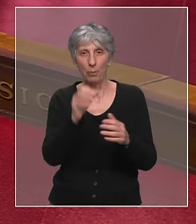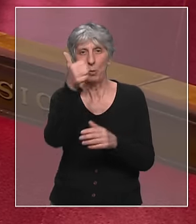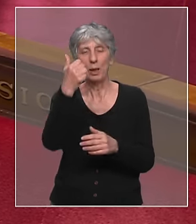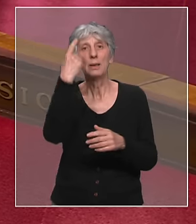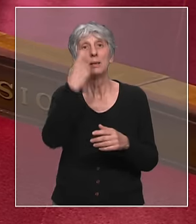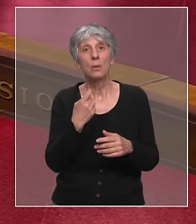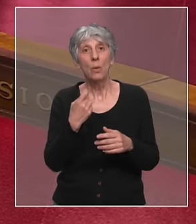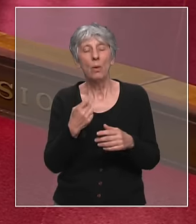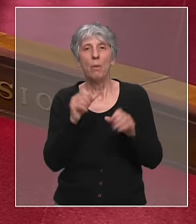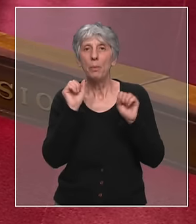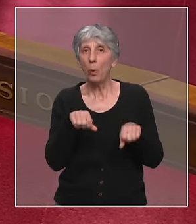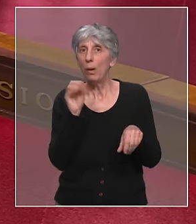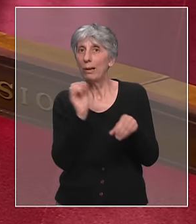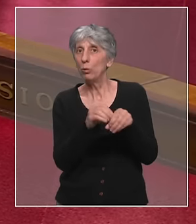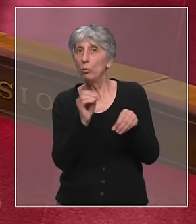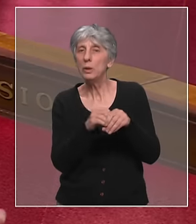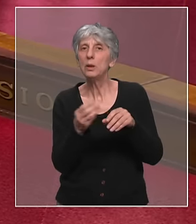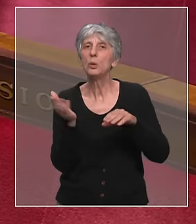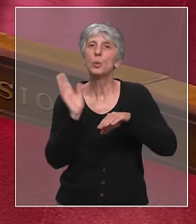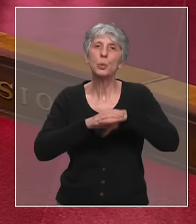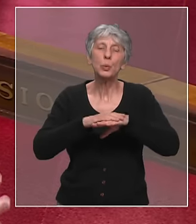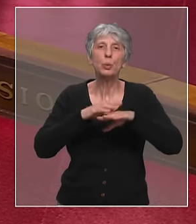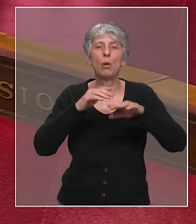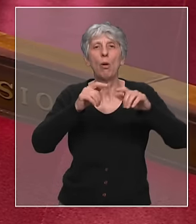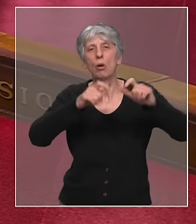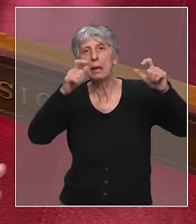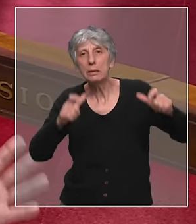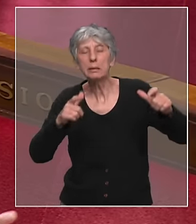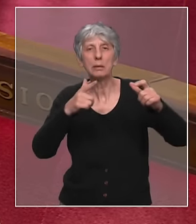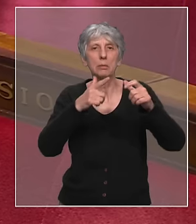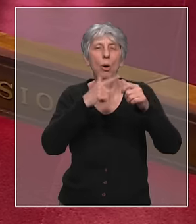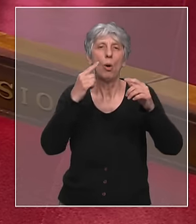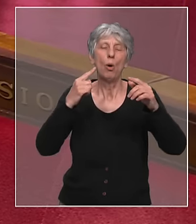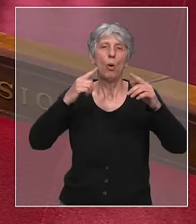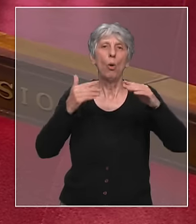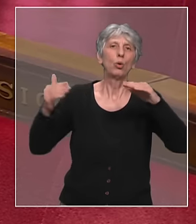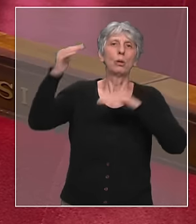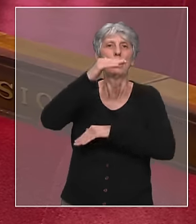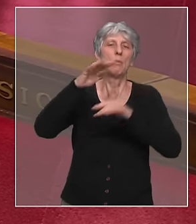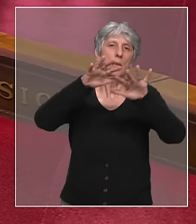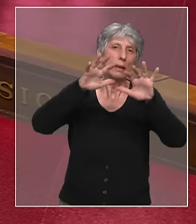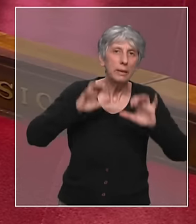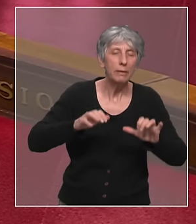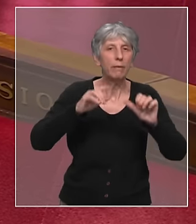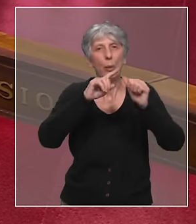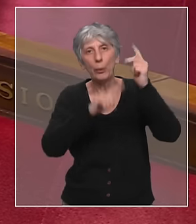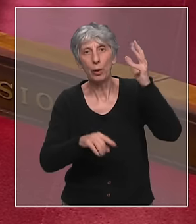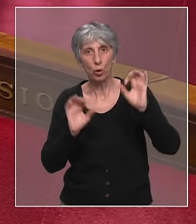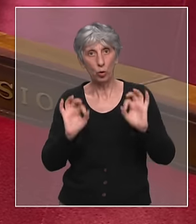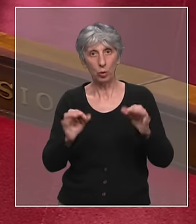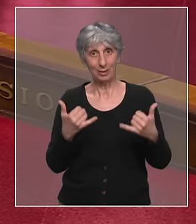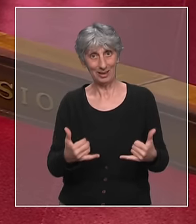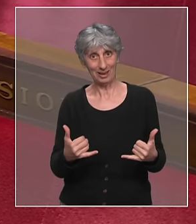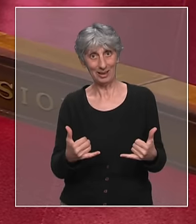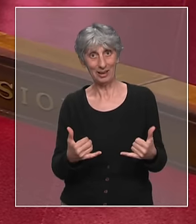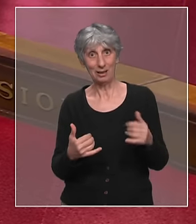vous me dites, est-ce qu'on peut faire des économies sur tout ce qui est organismes associés, autorités administratives, etc. J'ai pris ici même, à